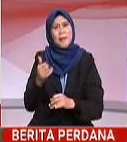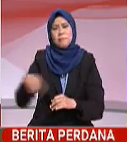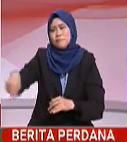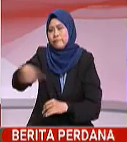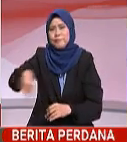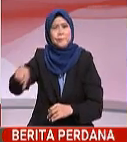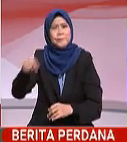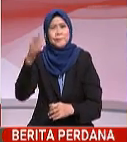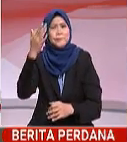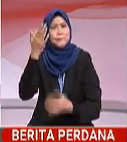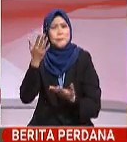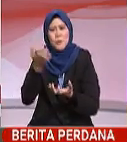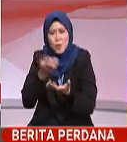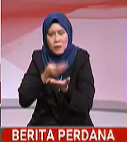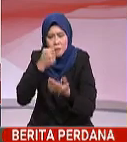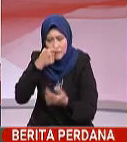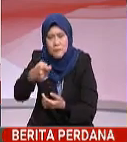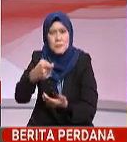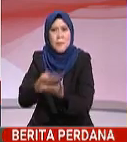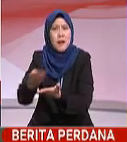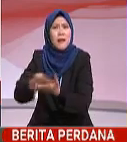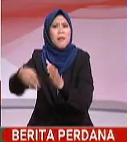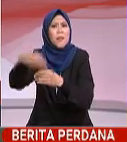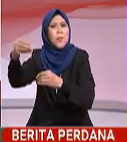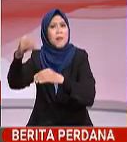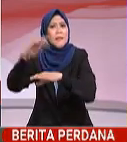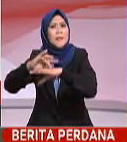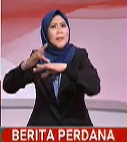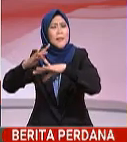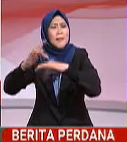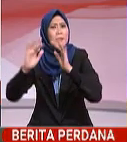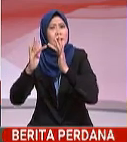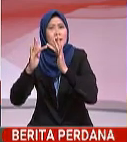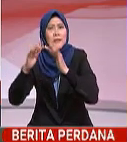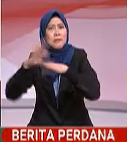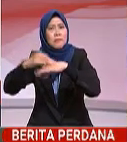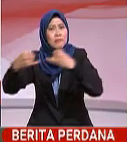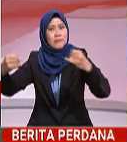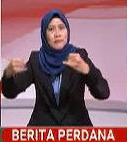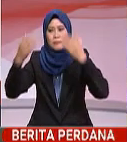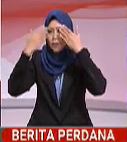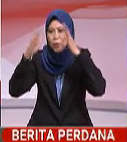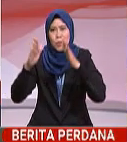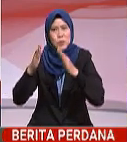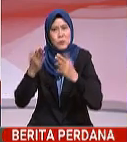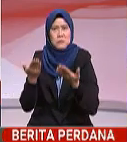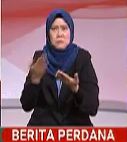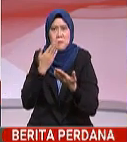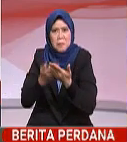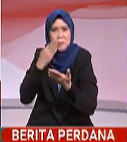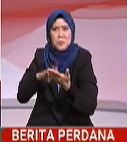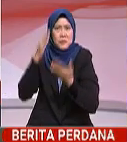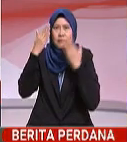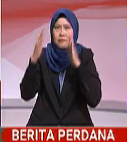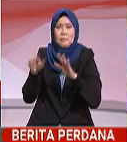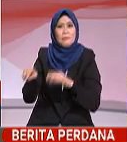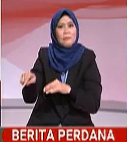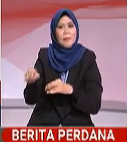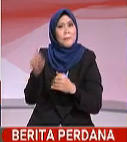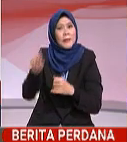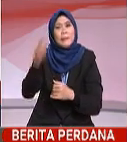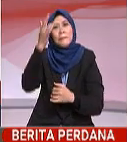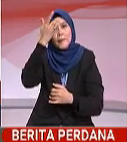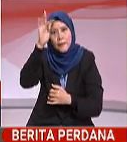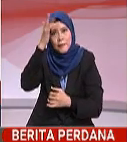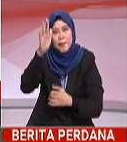sangat nak beli, sedangkan yang dalam internet itu belum tentu lagi, belum tentu lagi baik. Jadi saya rasa kena bijaklah, bijak dan